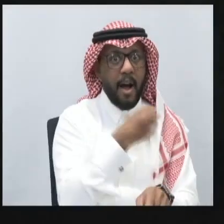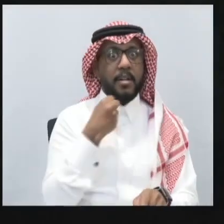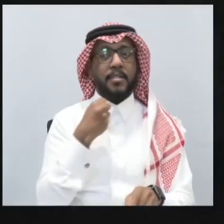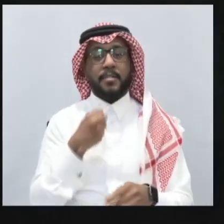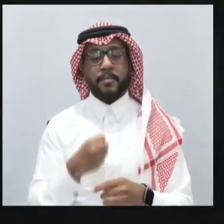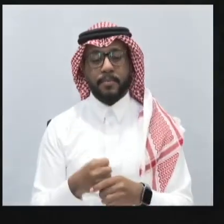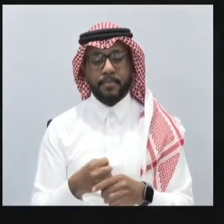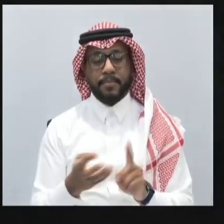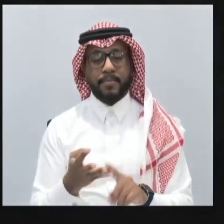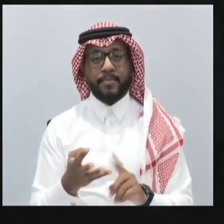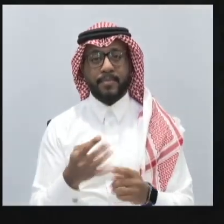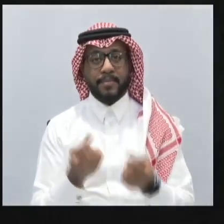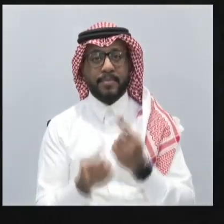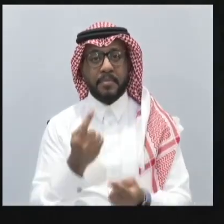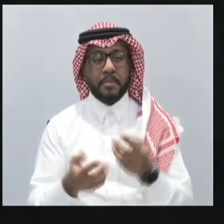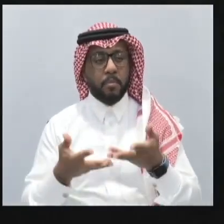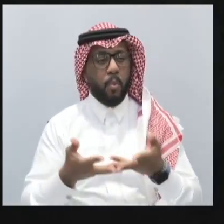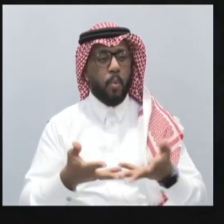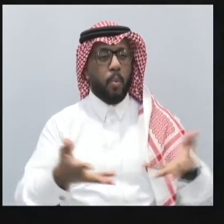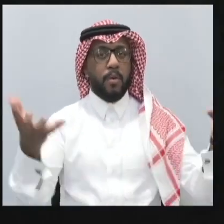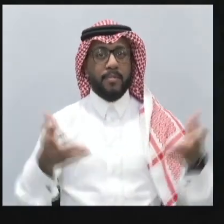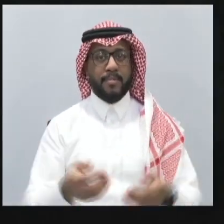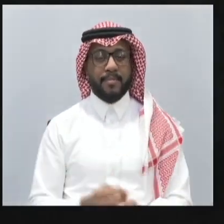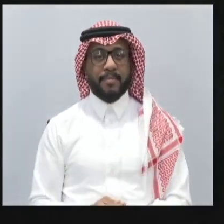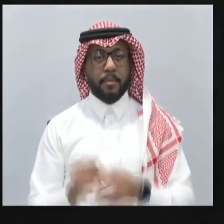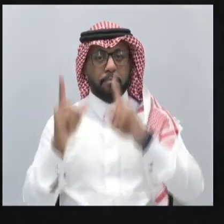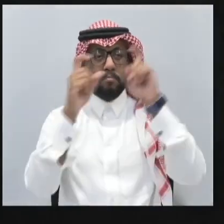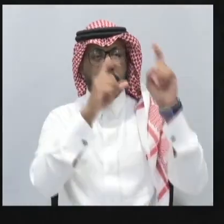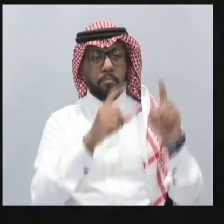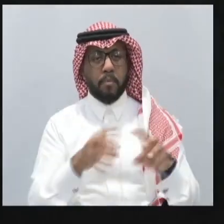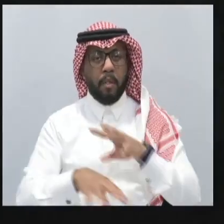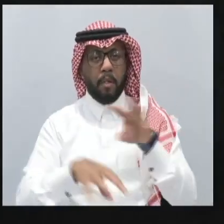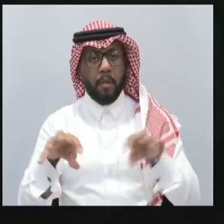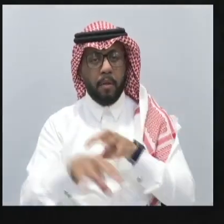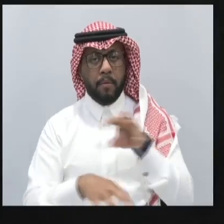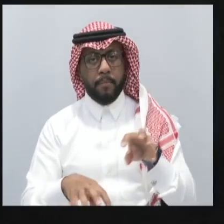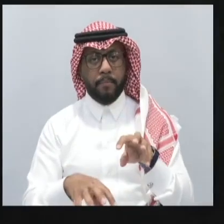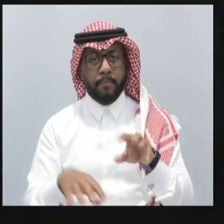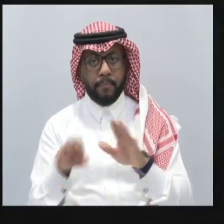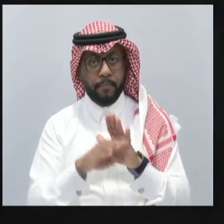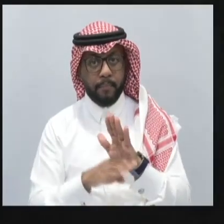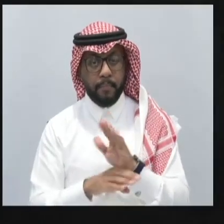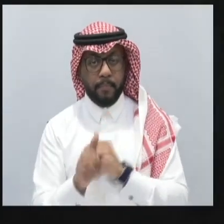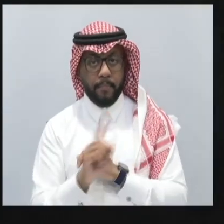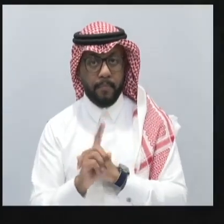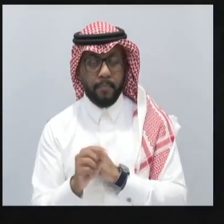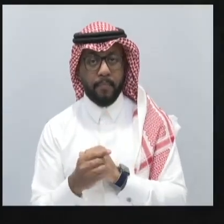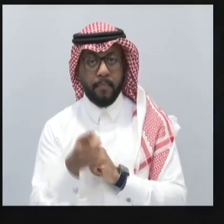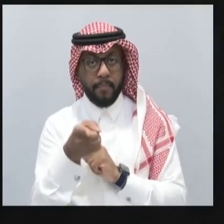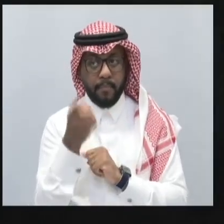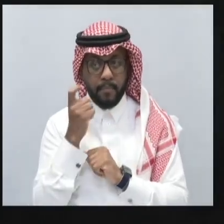الوحشي وعندي هنا نباتات هذه الصور ملخبطه ما هي مرتبه نبي